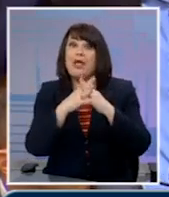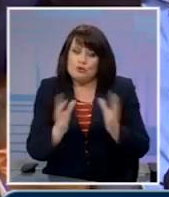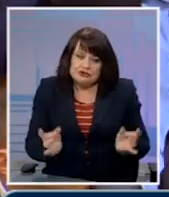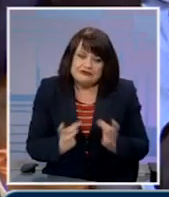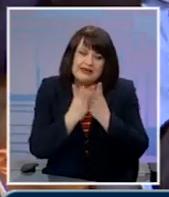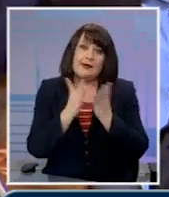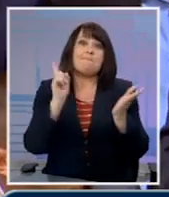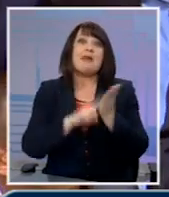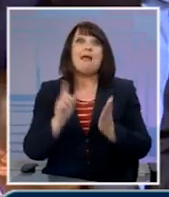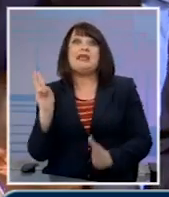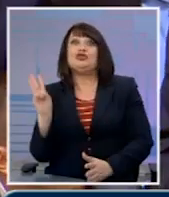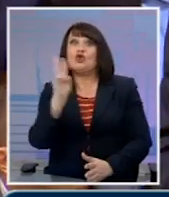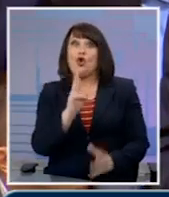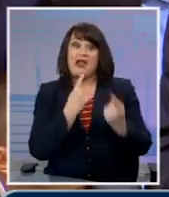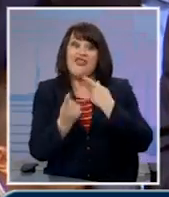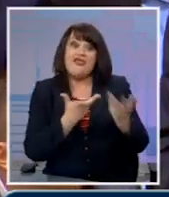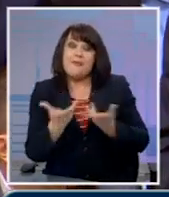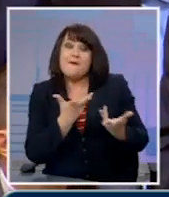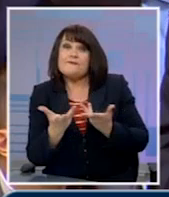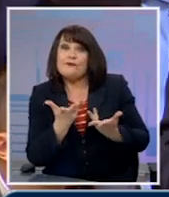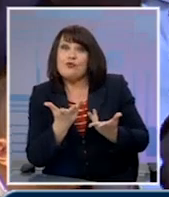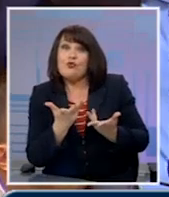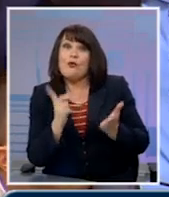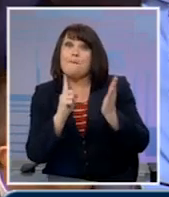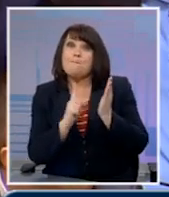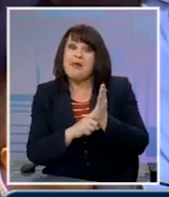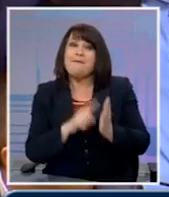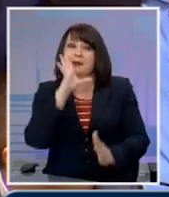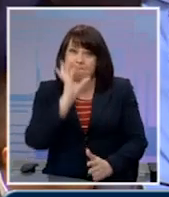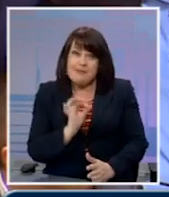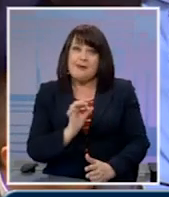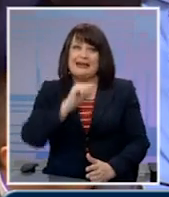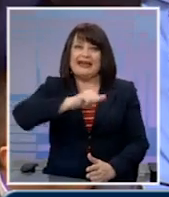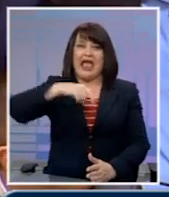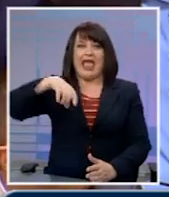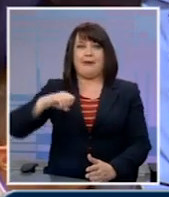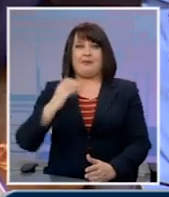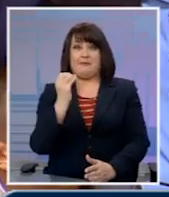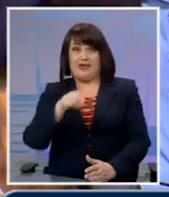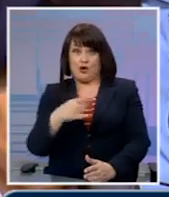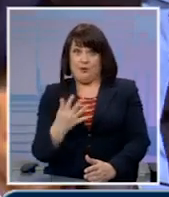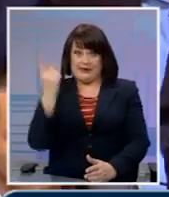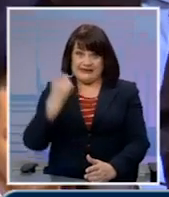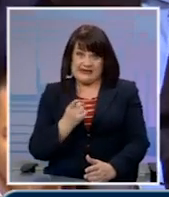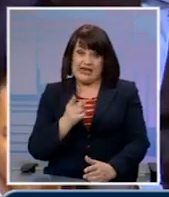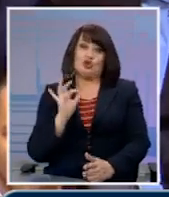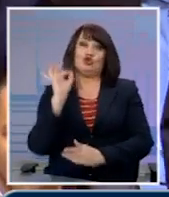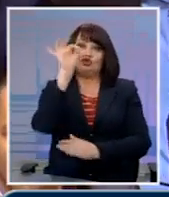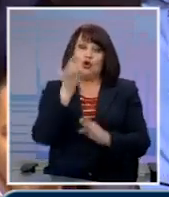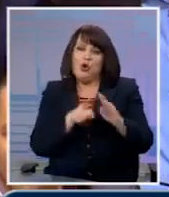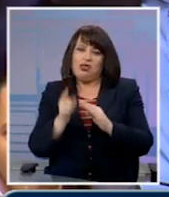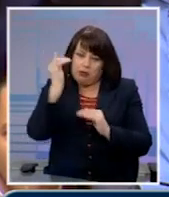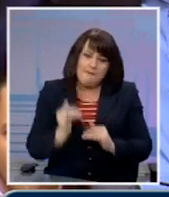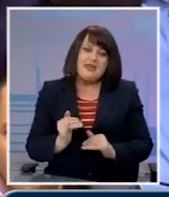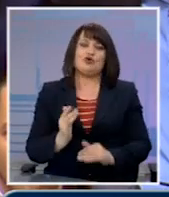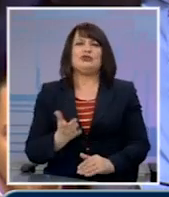διαβούλευση με τους θεσμούς και σε περιπτώσεις μείωσης του πραγματικού ρυθμού αεπ κατά 0,5 απ το στόχο τη μνημονίου